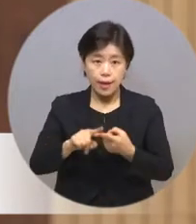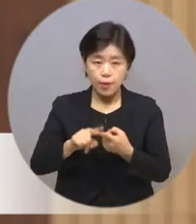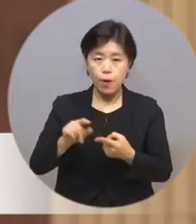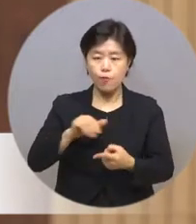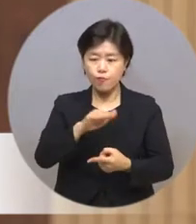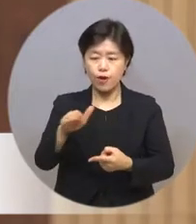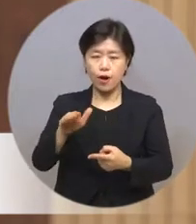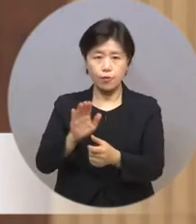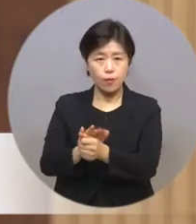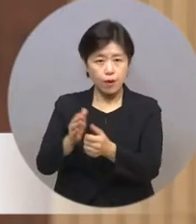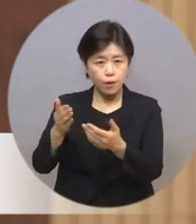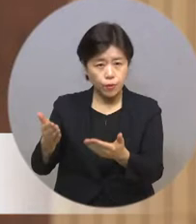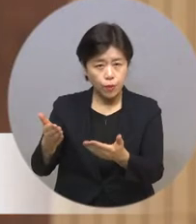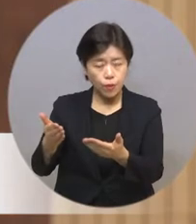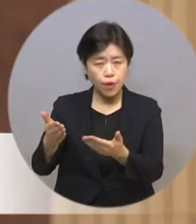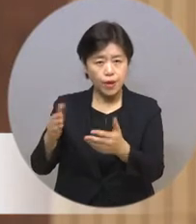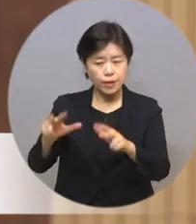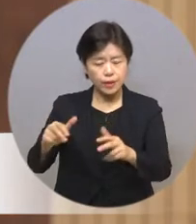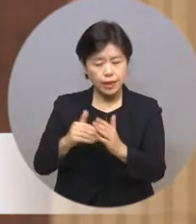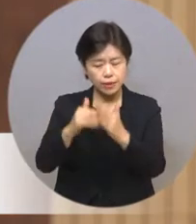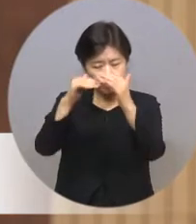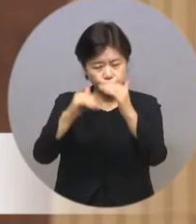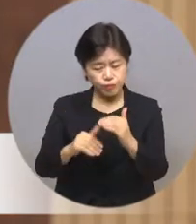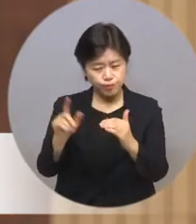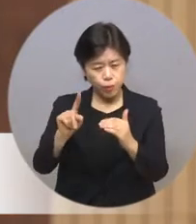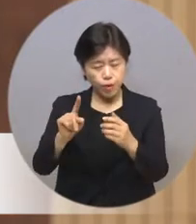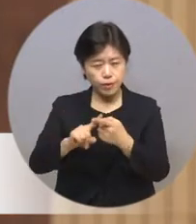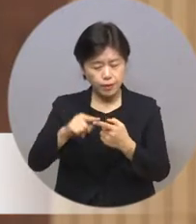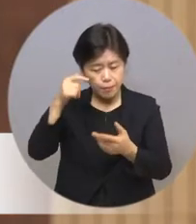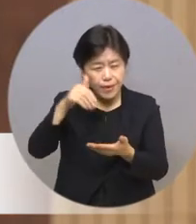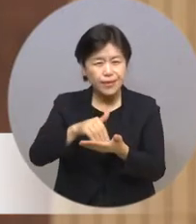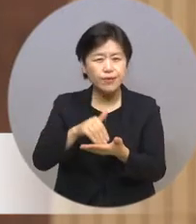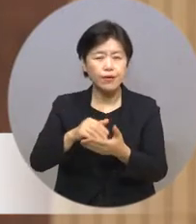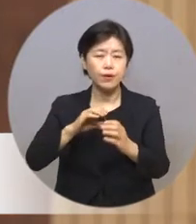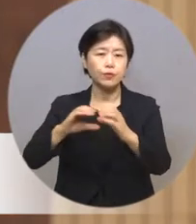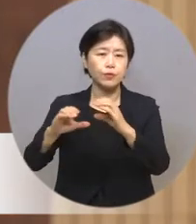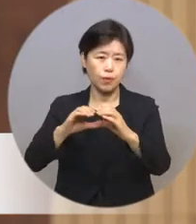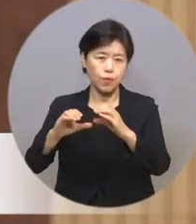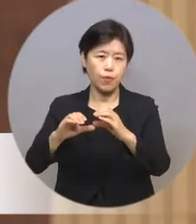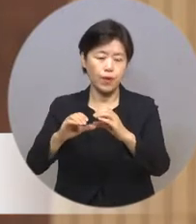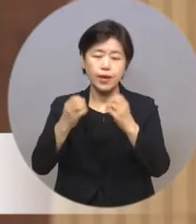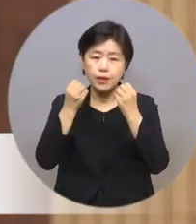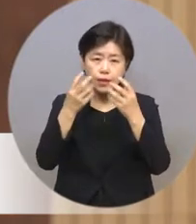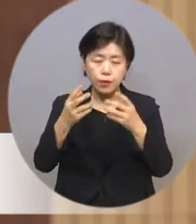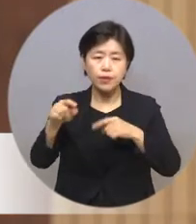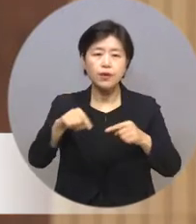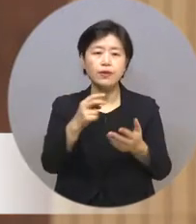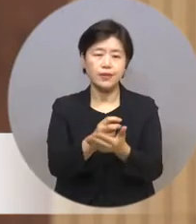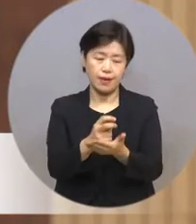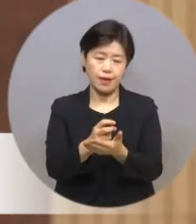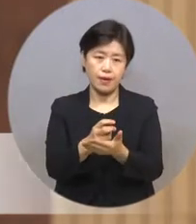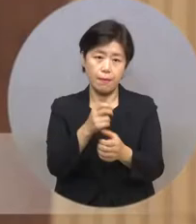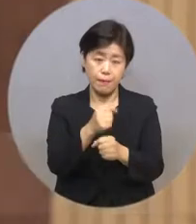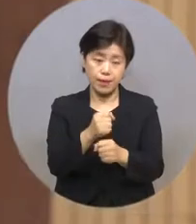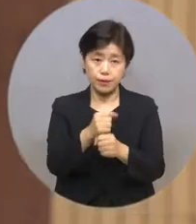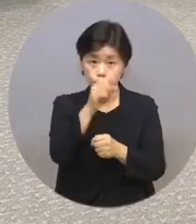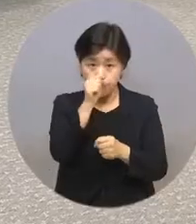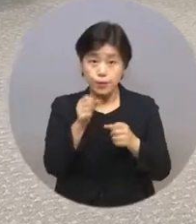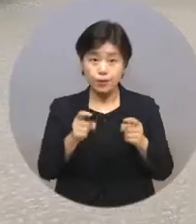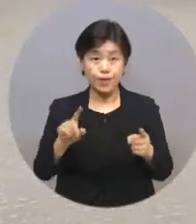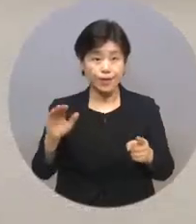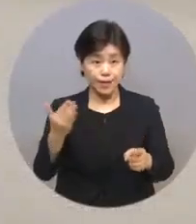상대하고 반응해 왔는가를 반성하고 소통하고 정치가 수립하고 발전할 수 있는 계기가 되기를